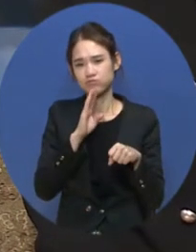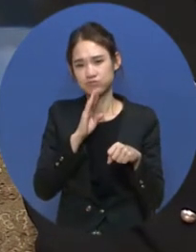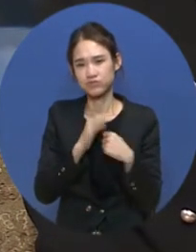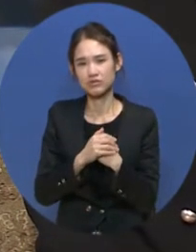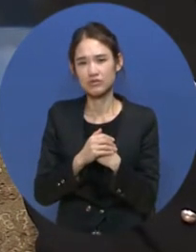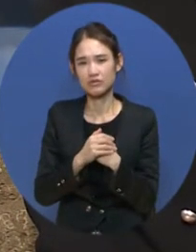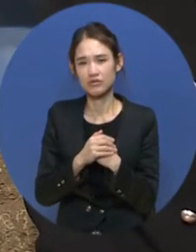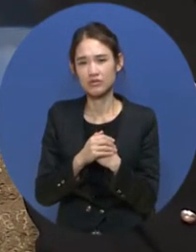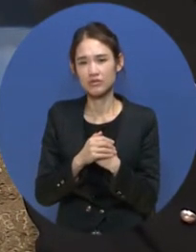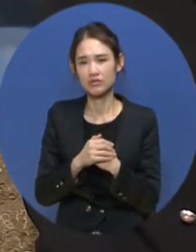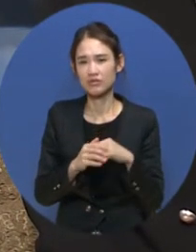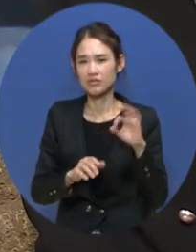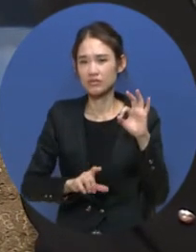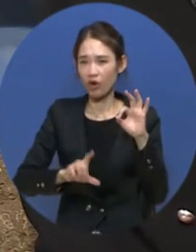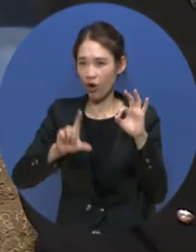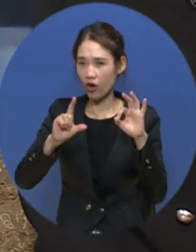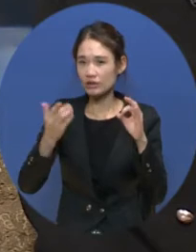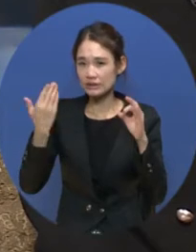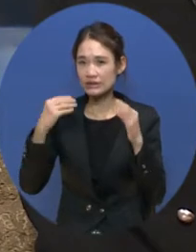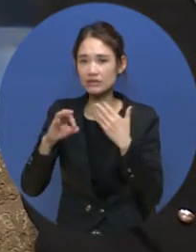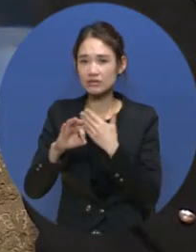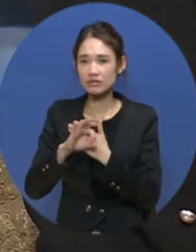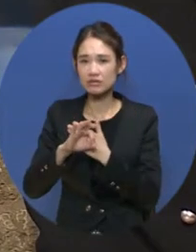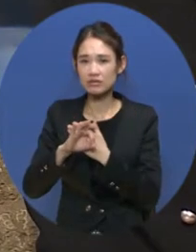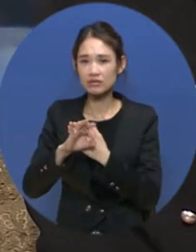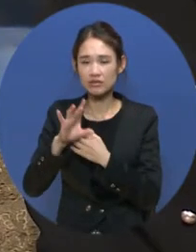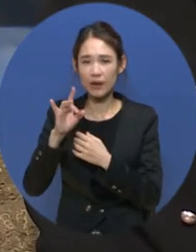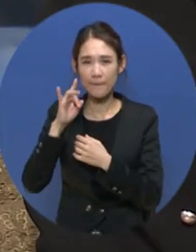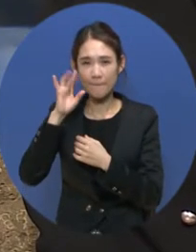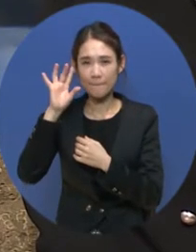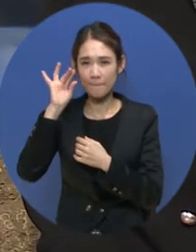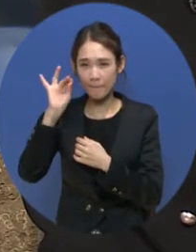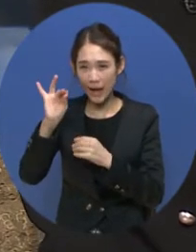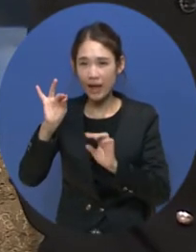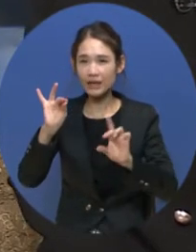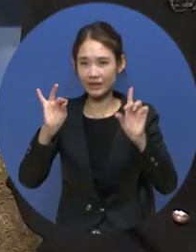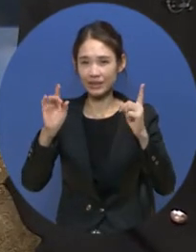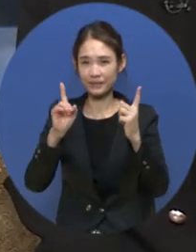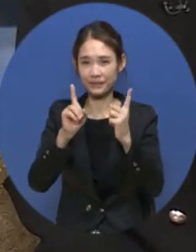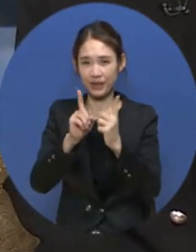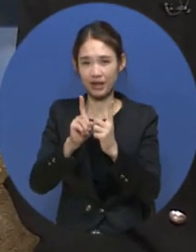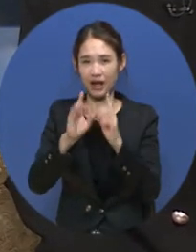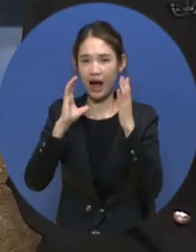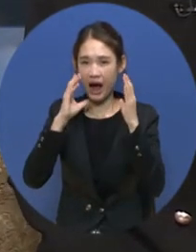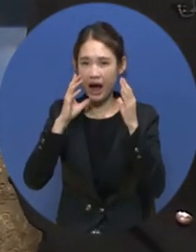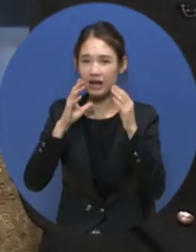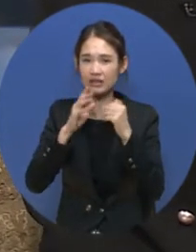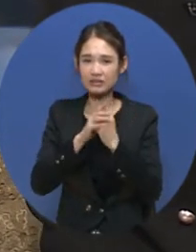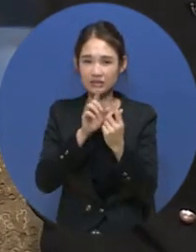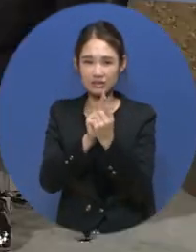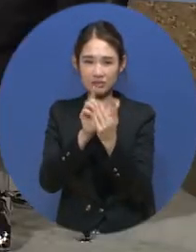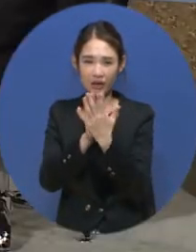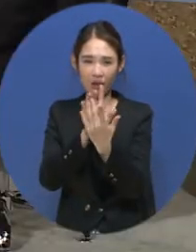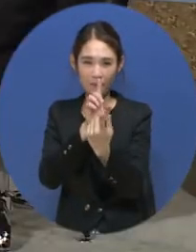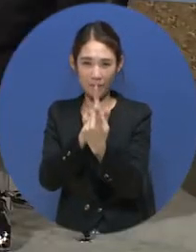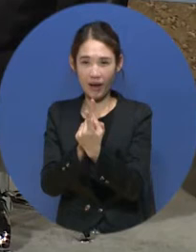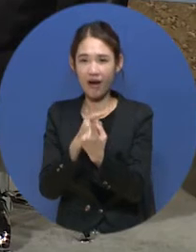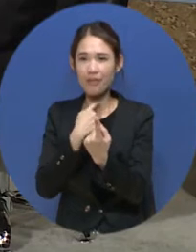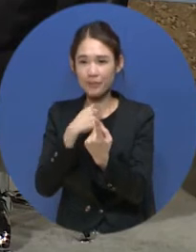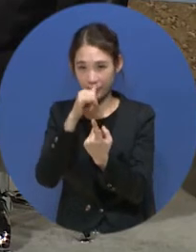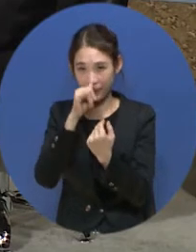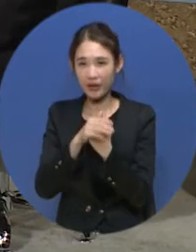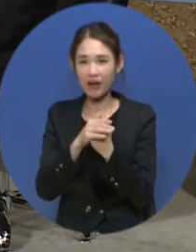그래서 와서 한 열흘 정도 지나면 100일을 맞이하는 아기들을 예, 저희가 현장에서 만날 수 있습니다. 그렇게